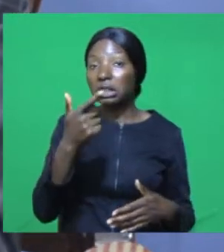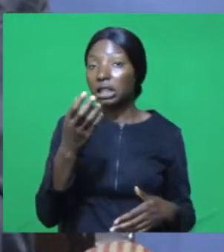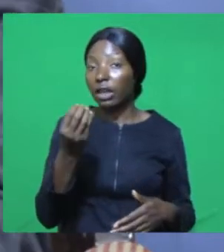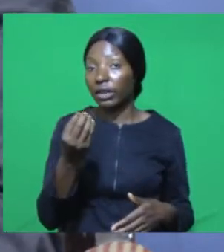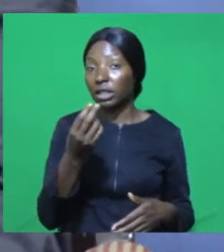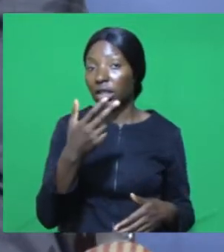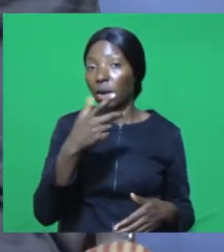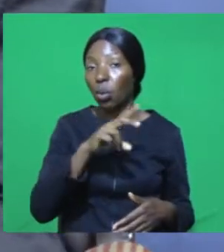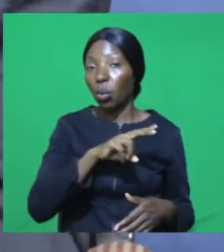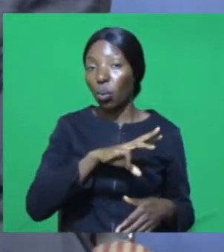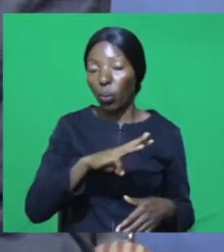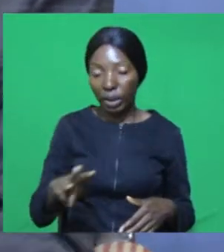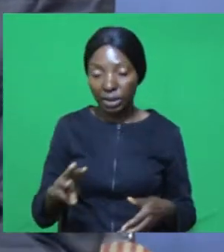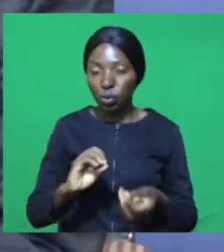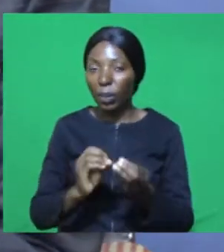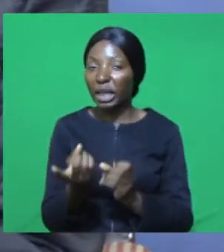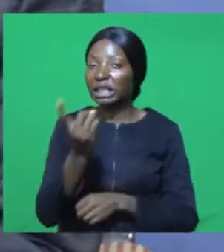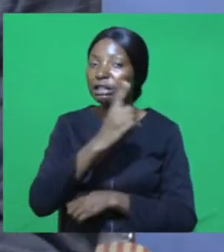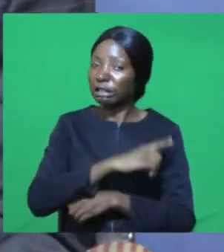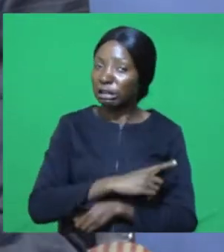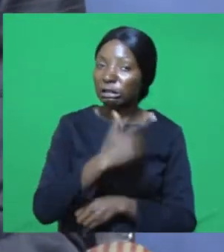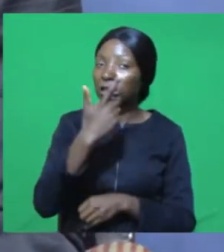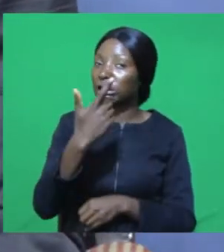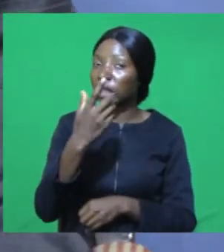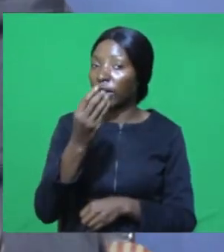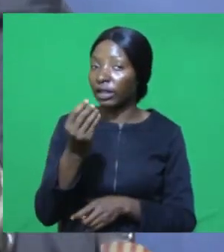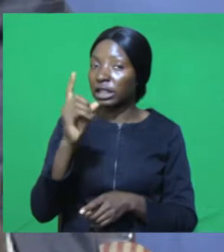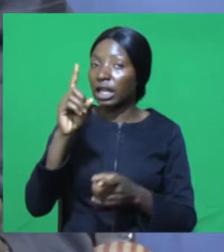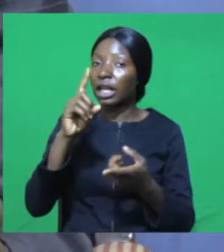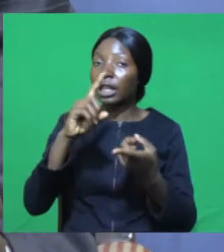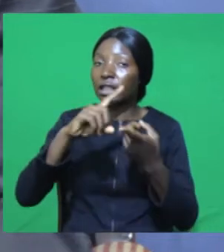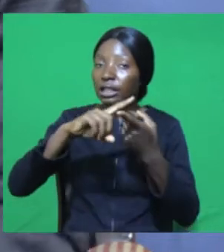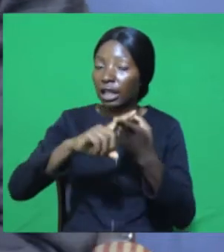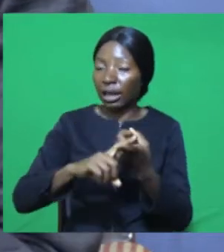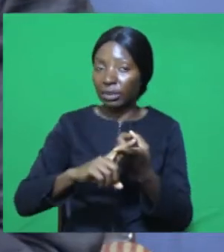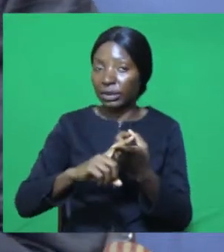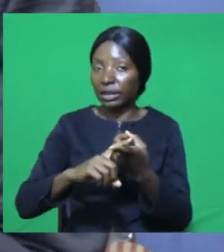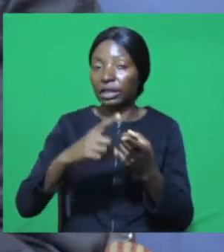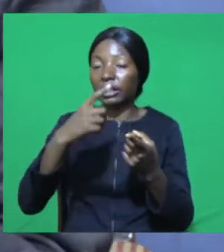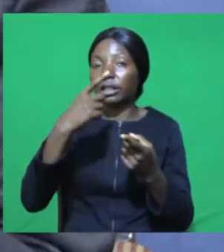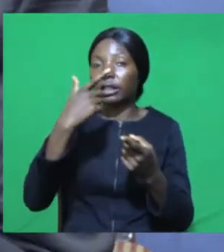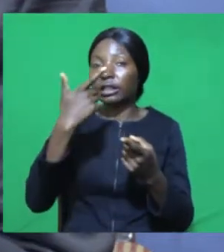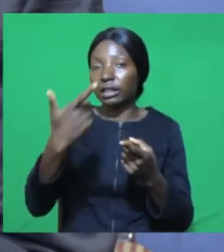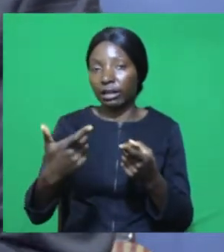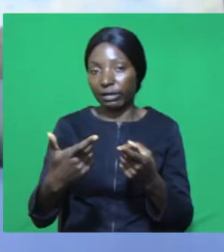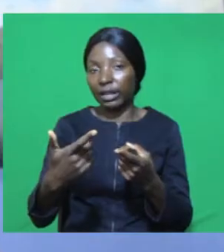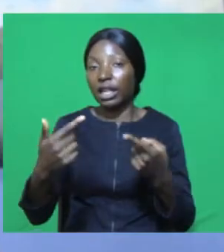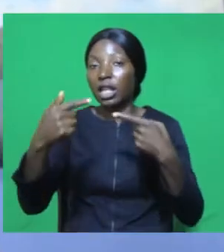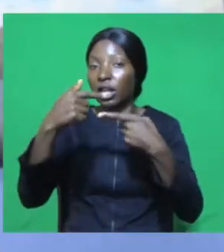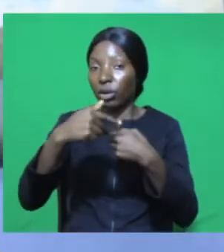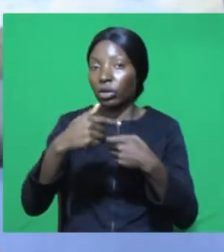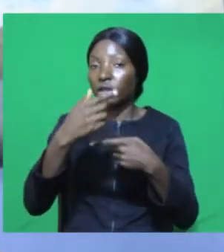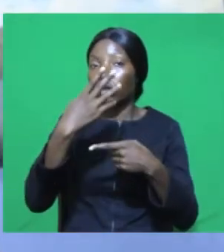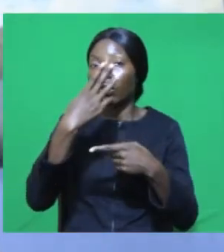ngati dzishandurei dziende kumadays. Pane panotoda munhu ane kausoberness ari serious. Aiwa kwangonzwa kuti